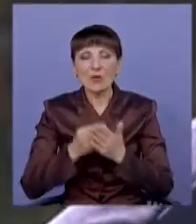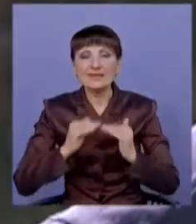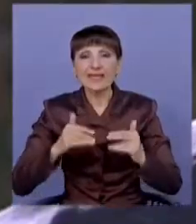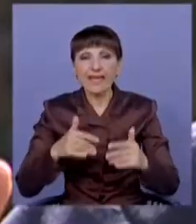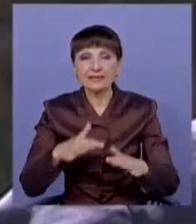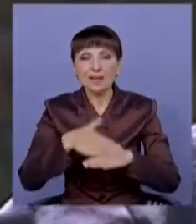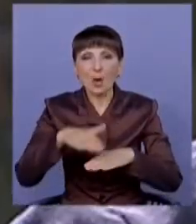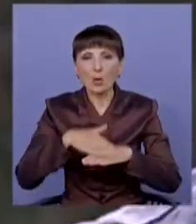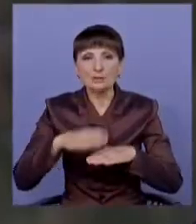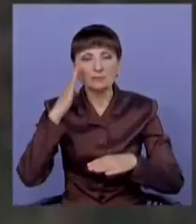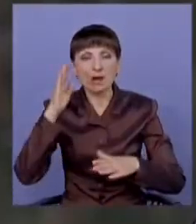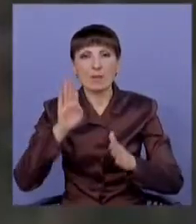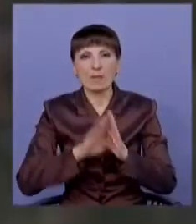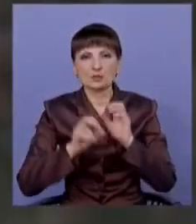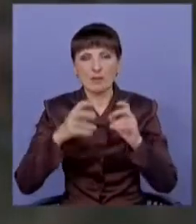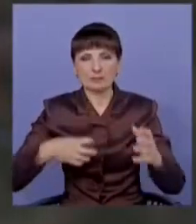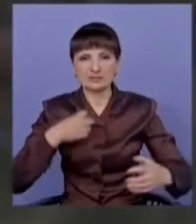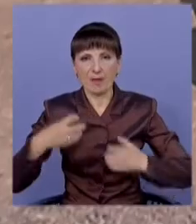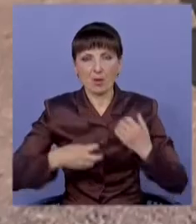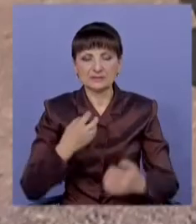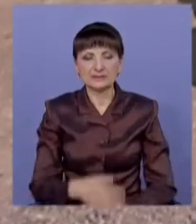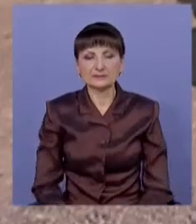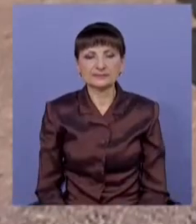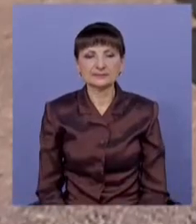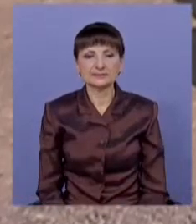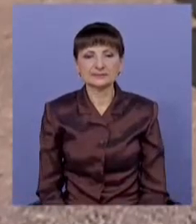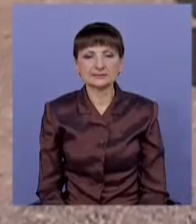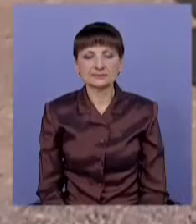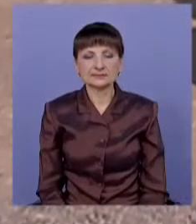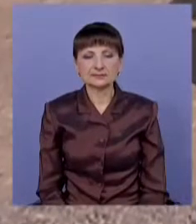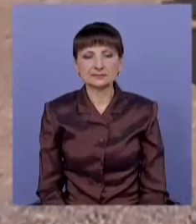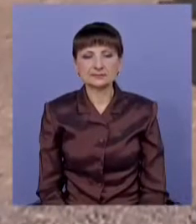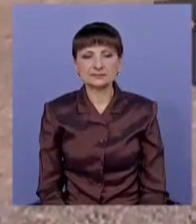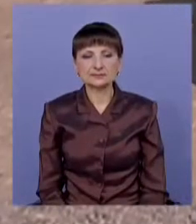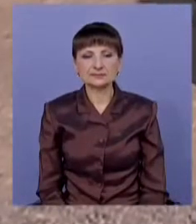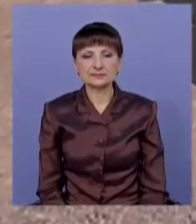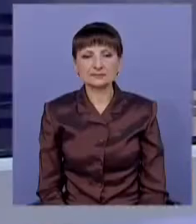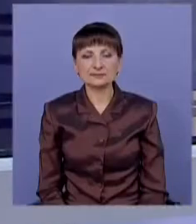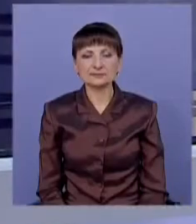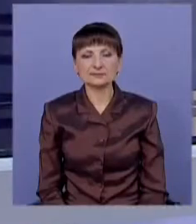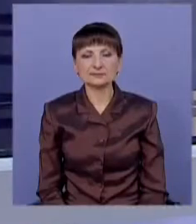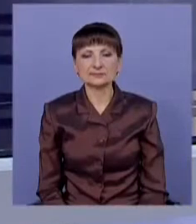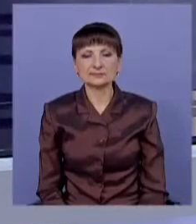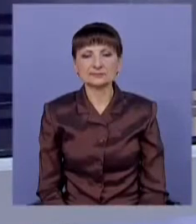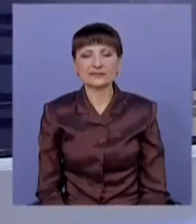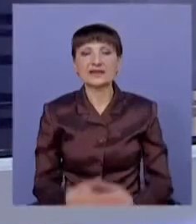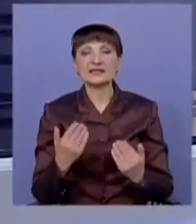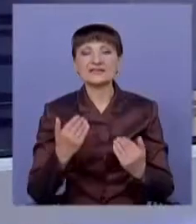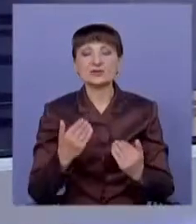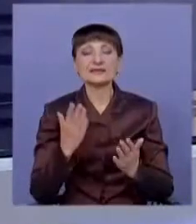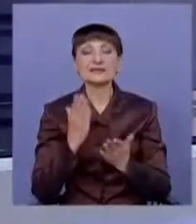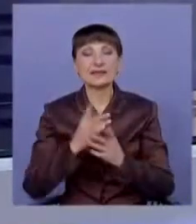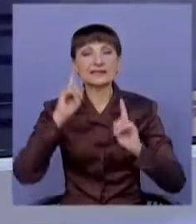из соображений безопасности. Жанна Дайтинова, Мурат Тайжанов, телеканал «Алматы». И сегодня же